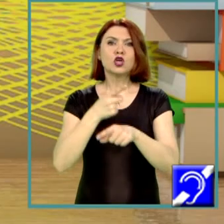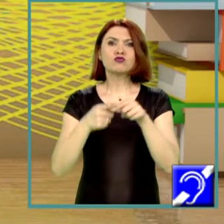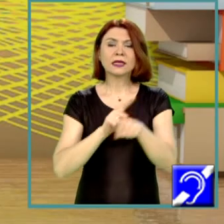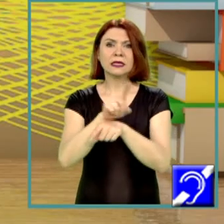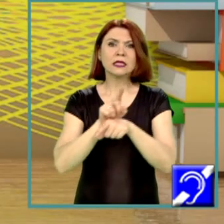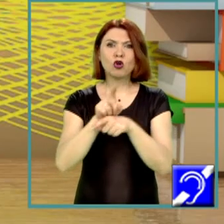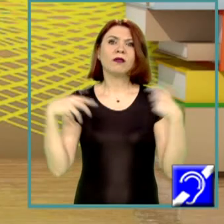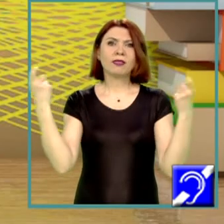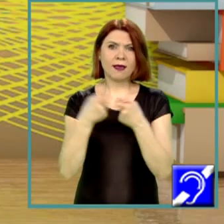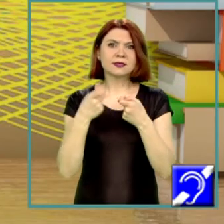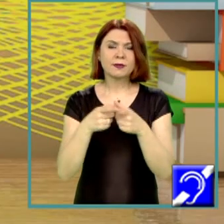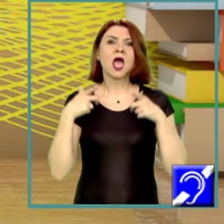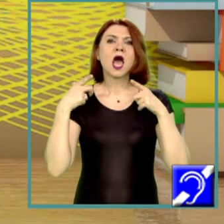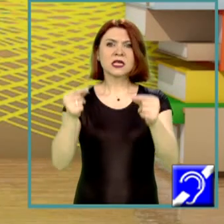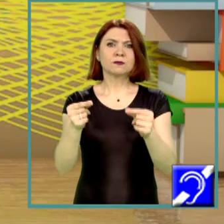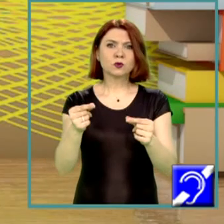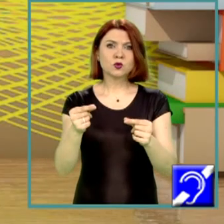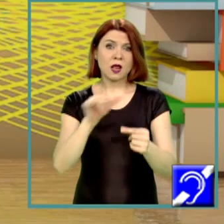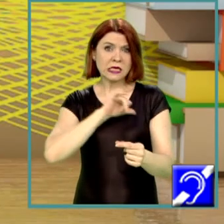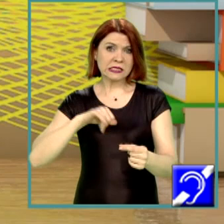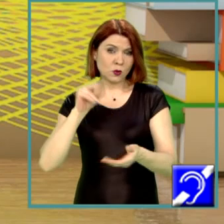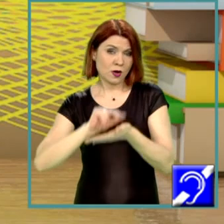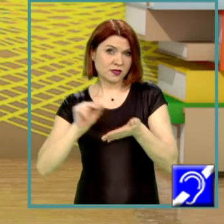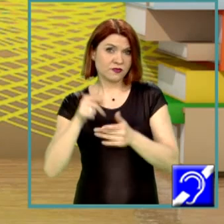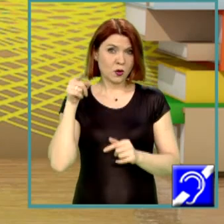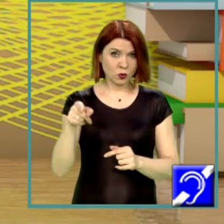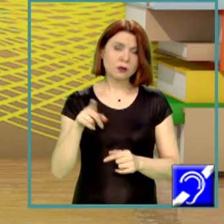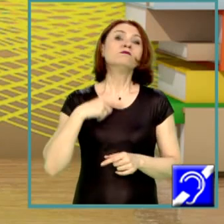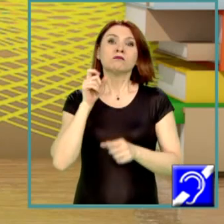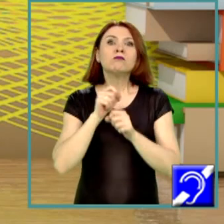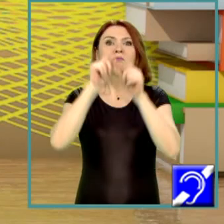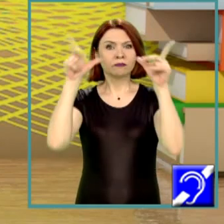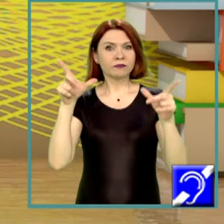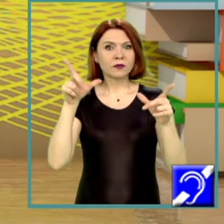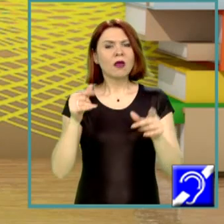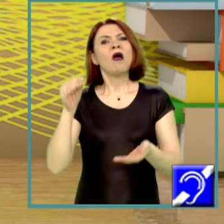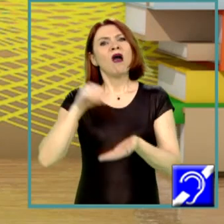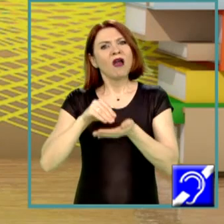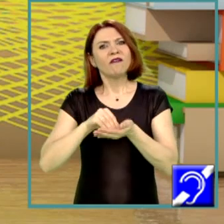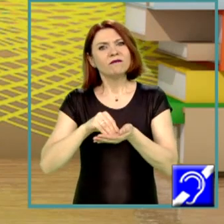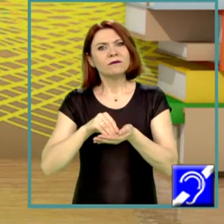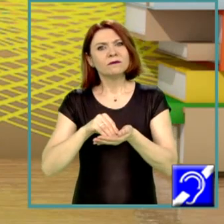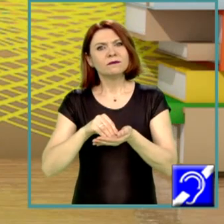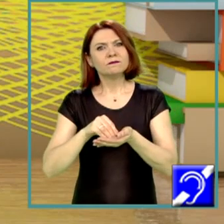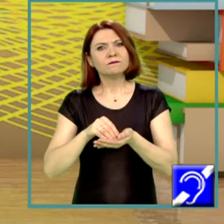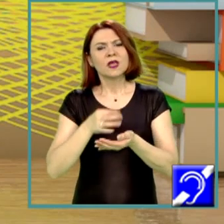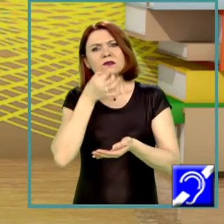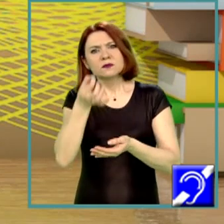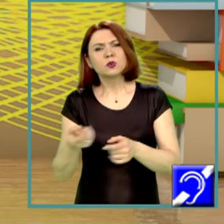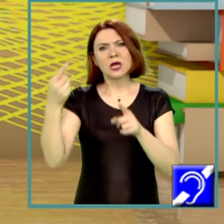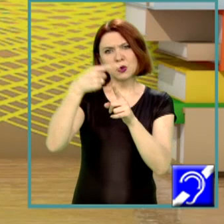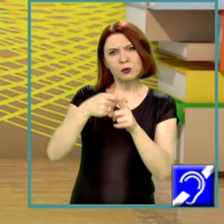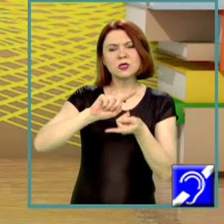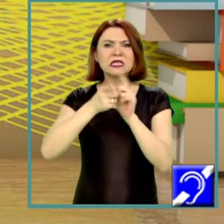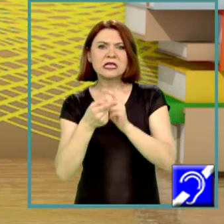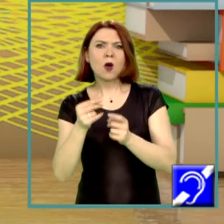de examen răspunsul la pe care singur roz dat veți descoperi că ați mai avea ceva de completat